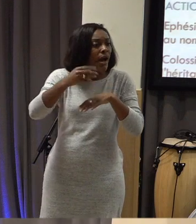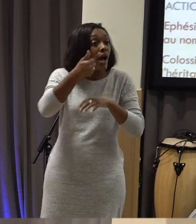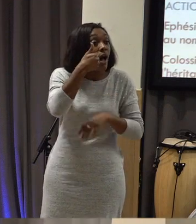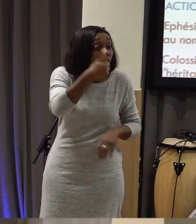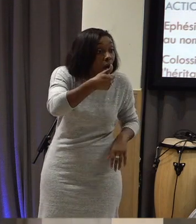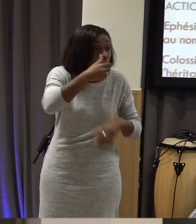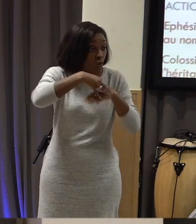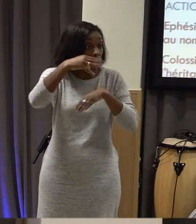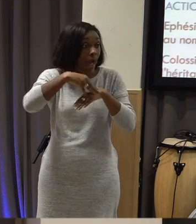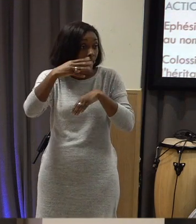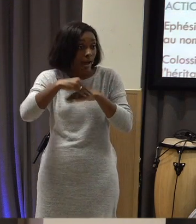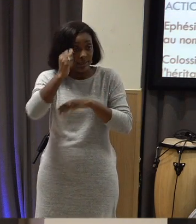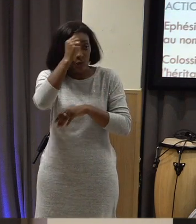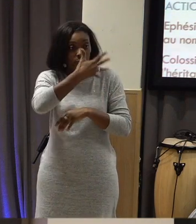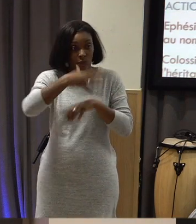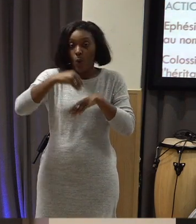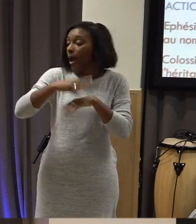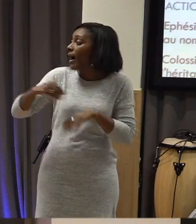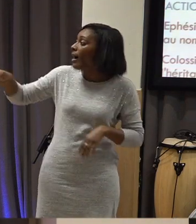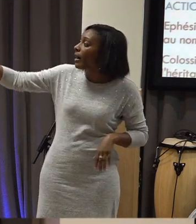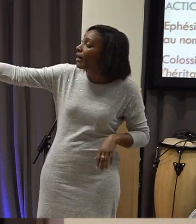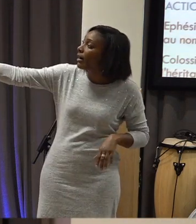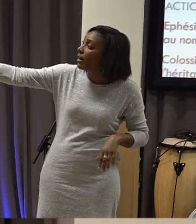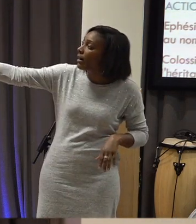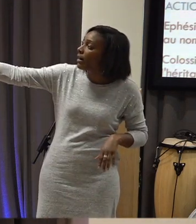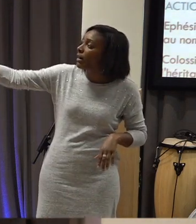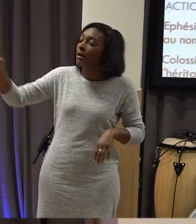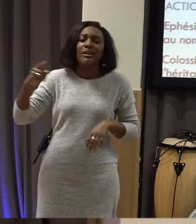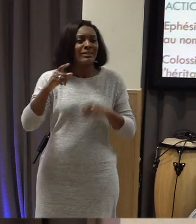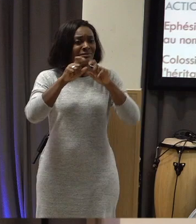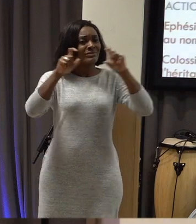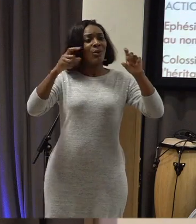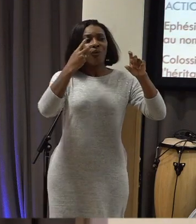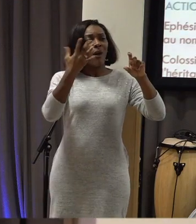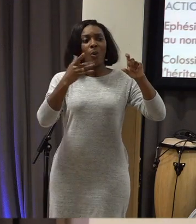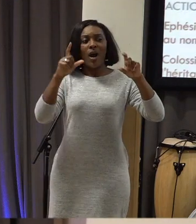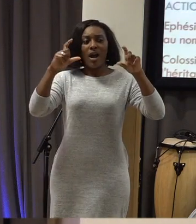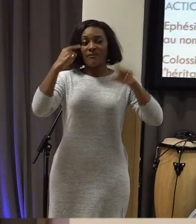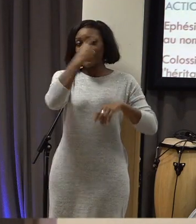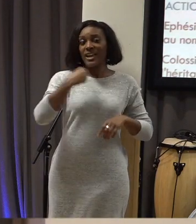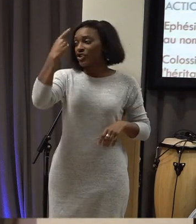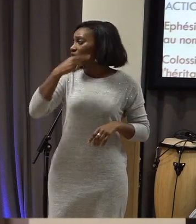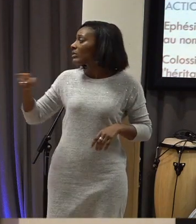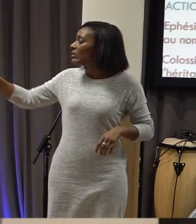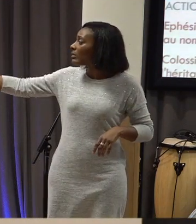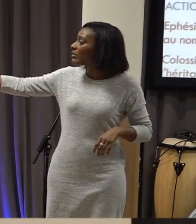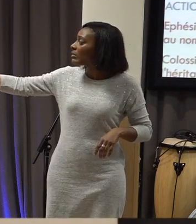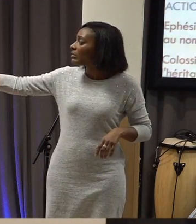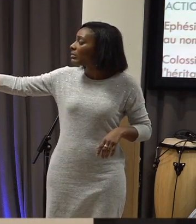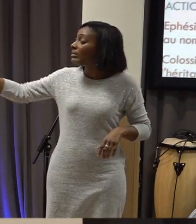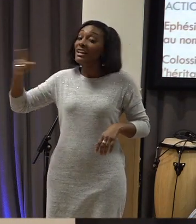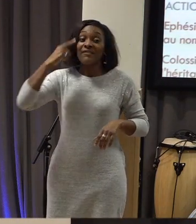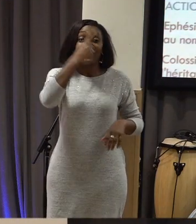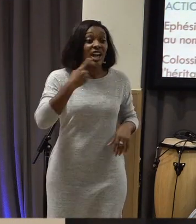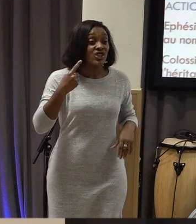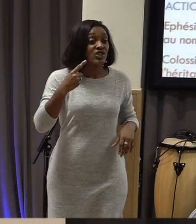$1 américain. Sur le dollar américain, il y a la tête de